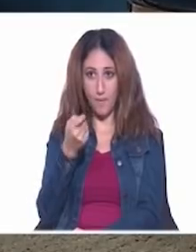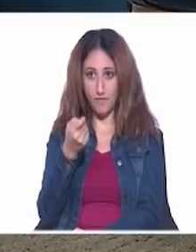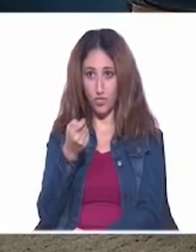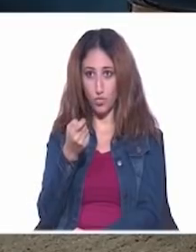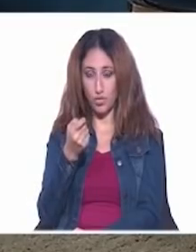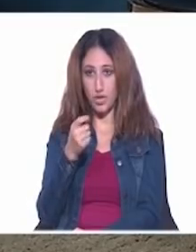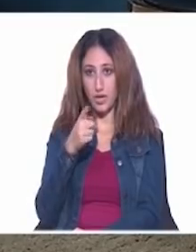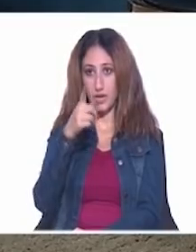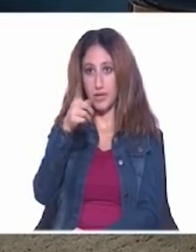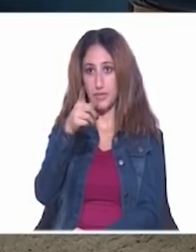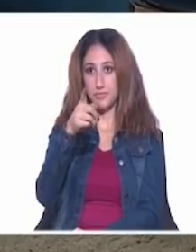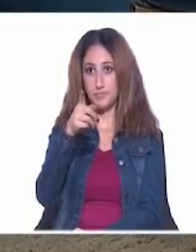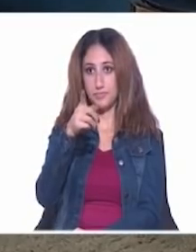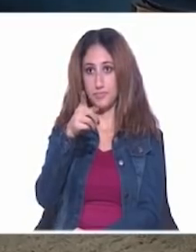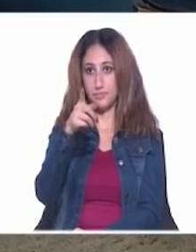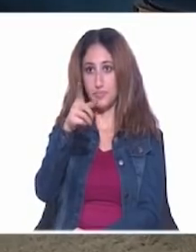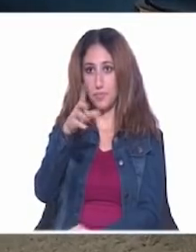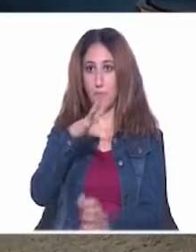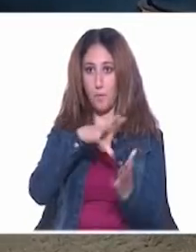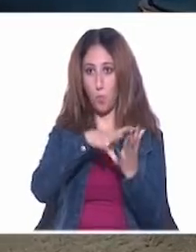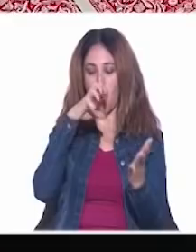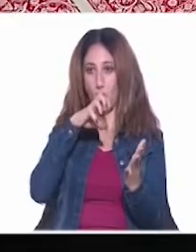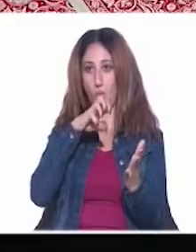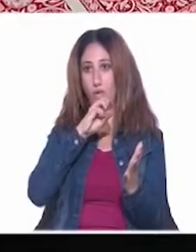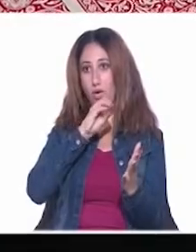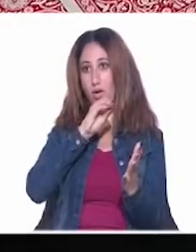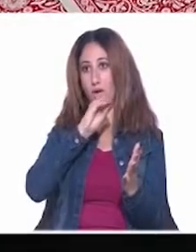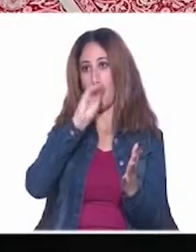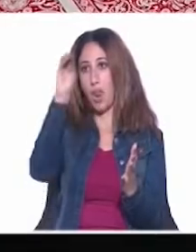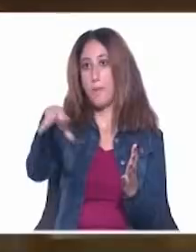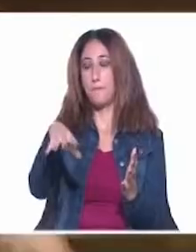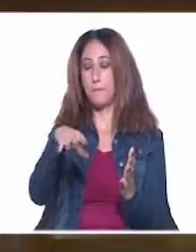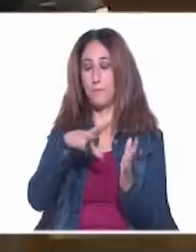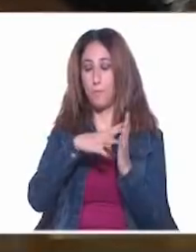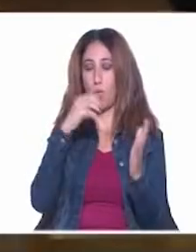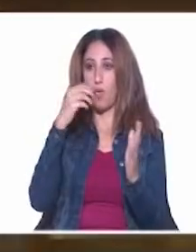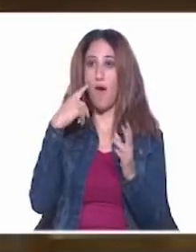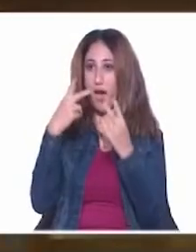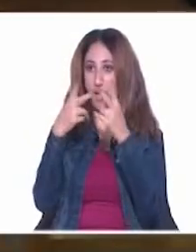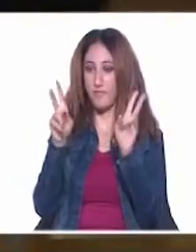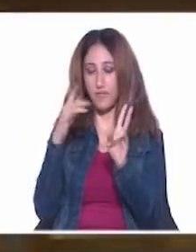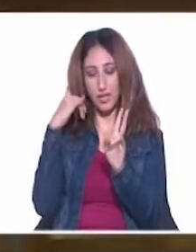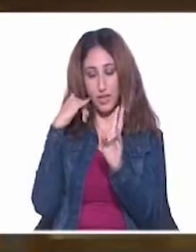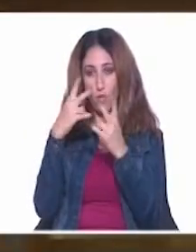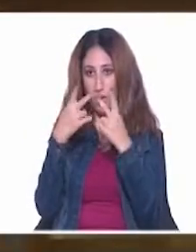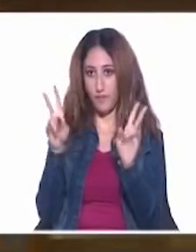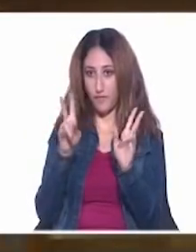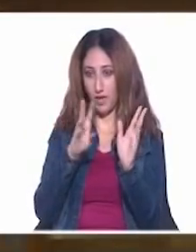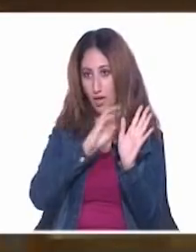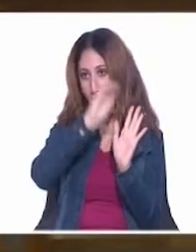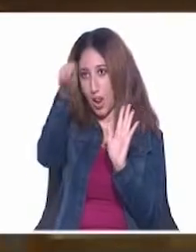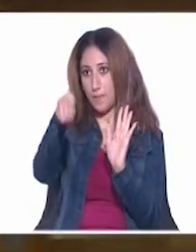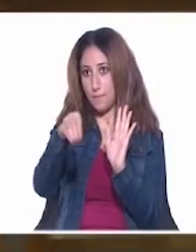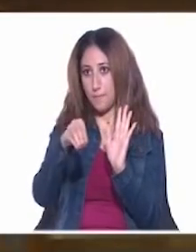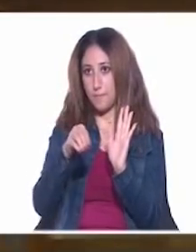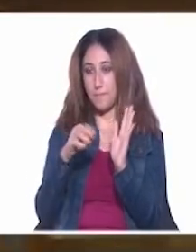الناتج ده كوبي في ايد اهو وارميه هنا. اوبن الفون بليز، افتح تليفونك، افتح